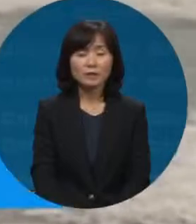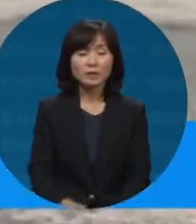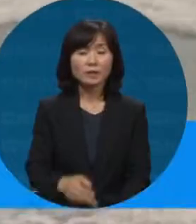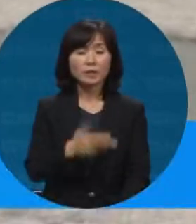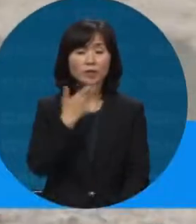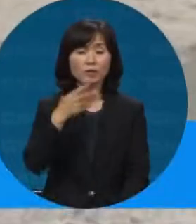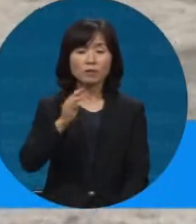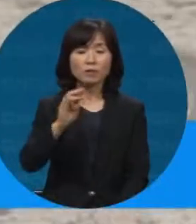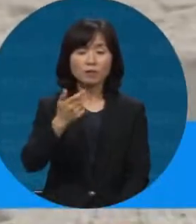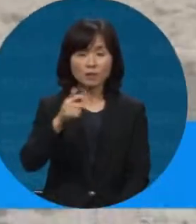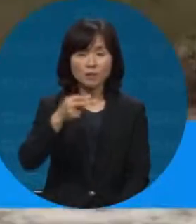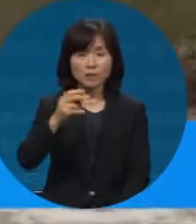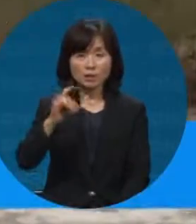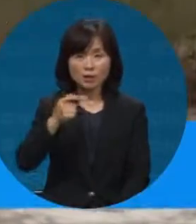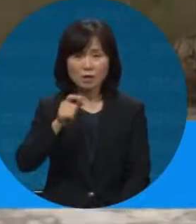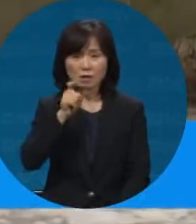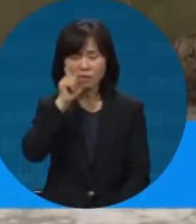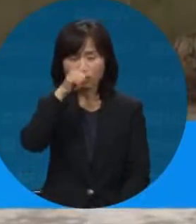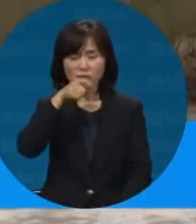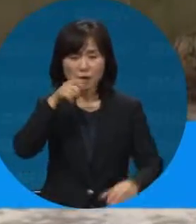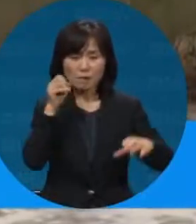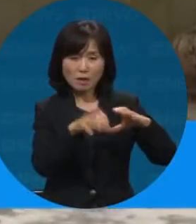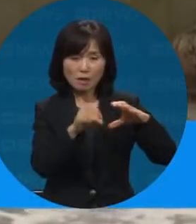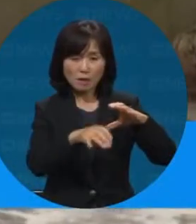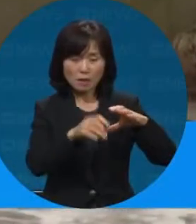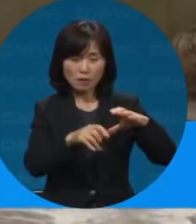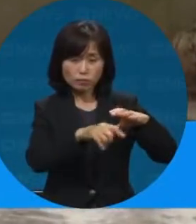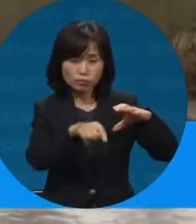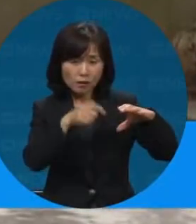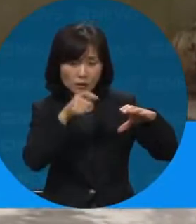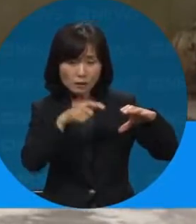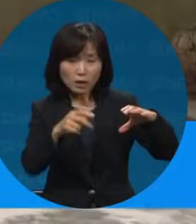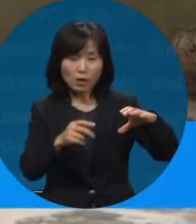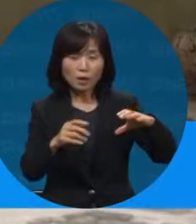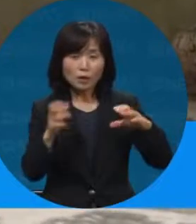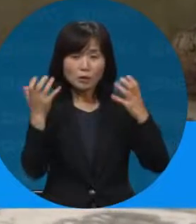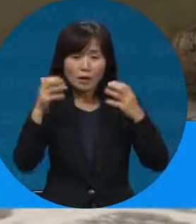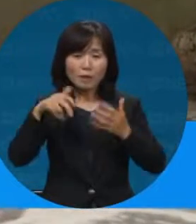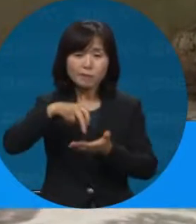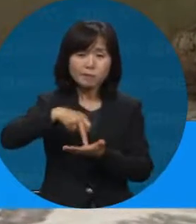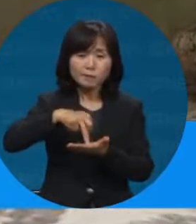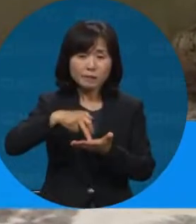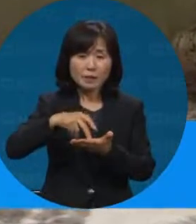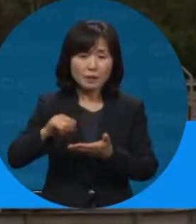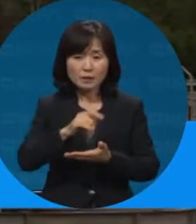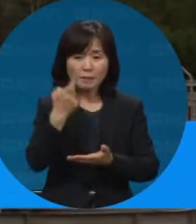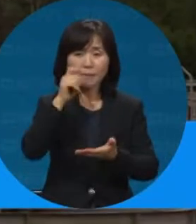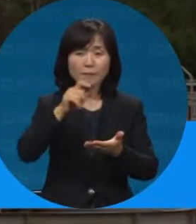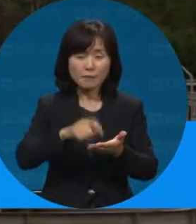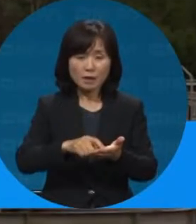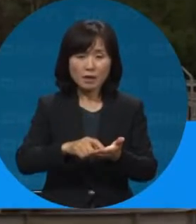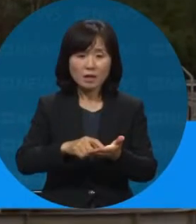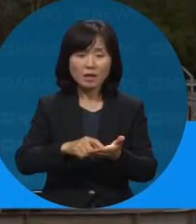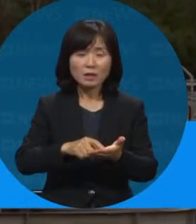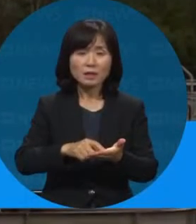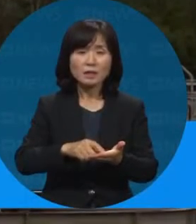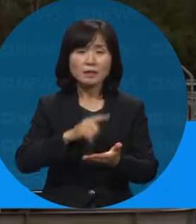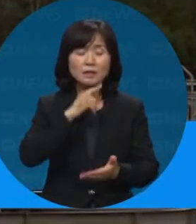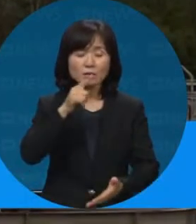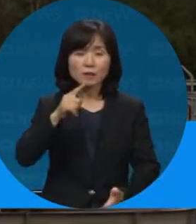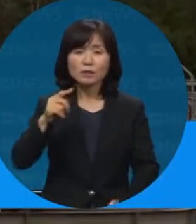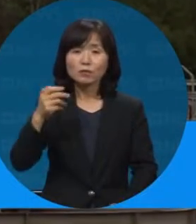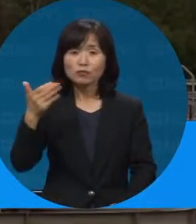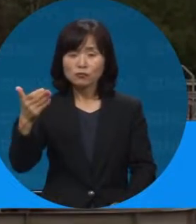런던 여러 지역의 하수에서 소아마비 바이러스가 확인됨에 따라 영국 정부가 런던의 만 1세에서 9세 어린이 백신